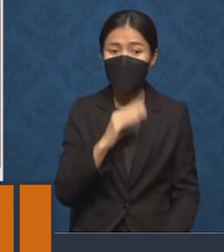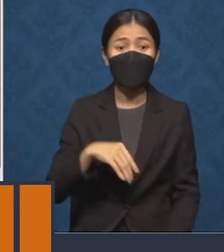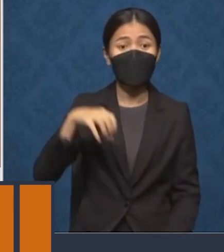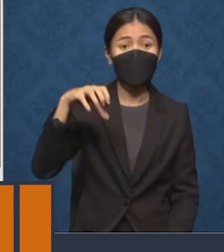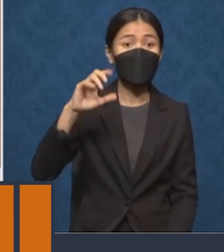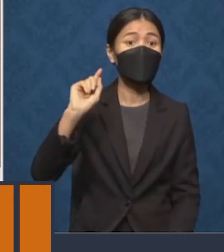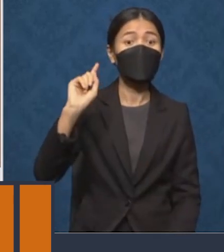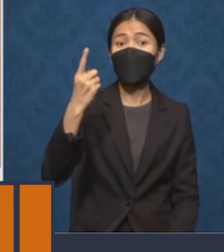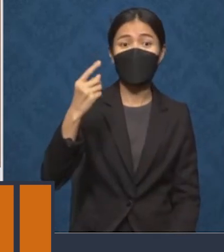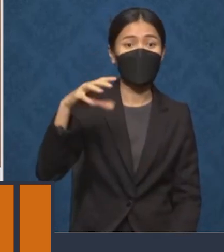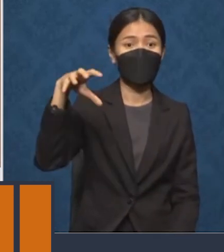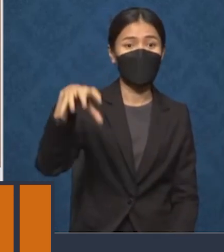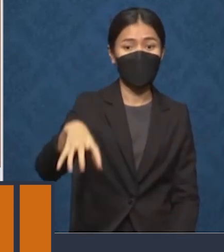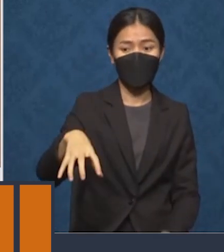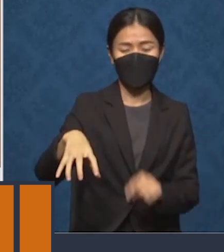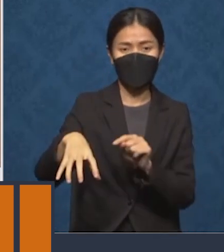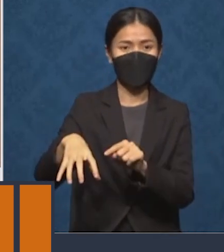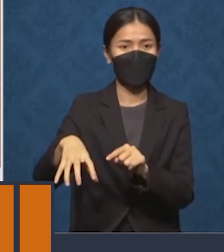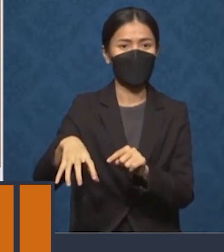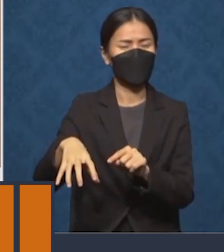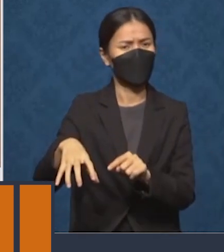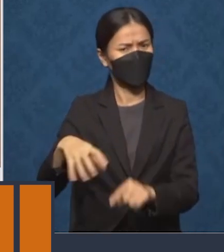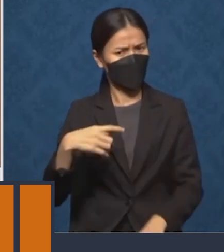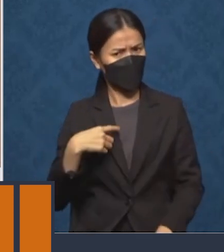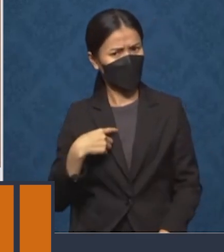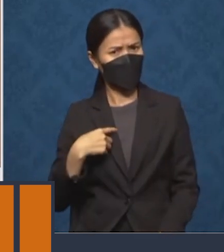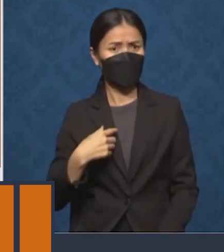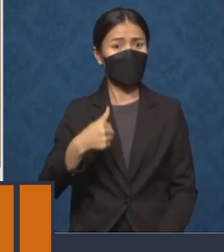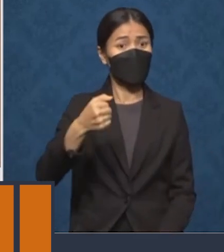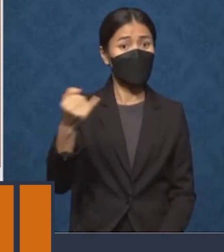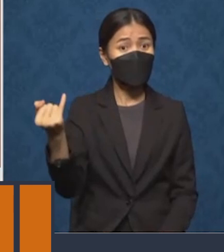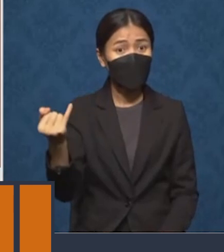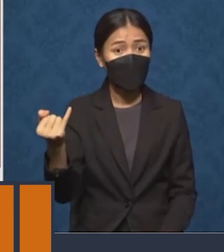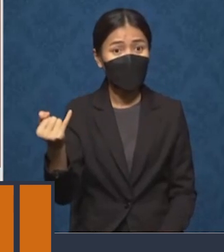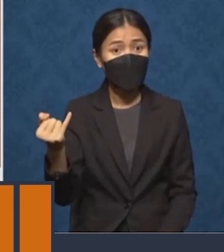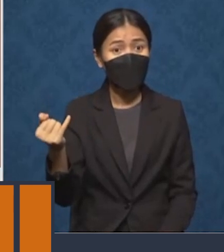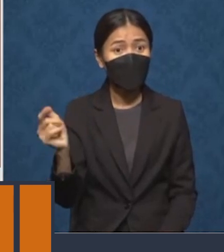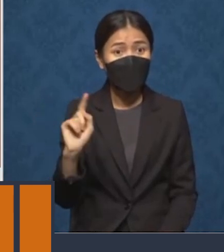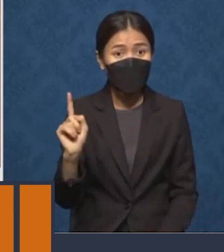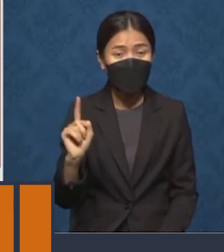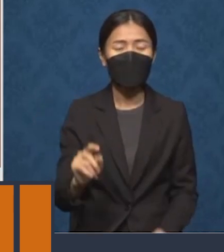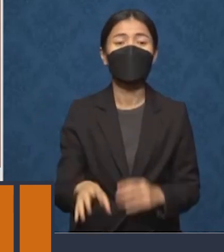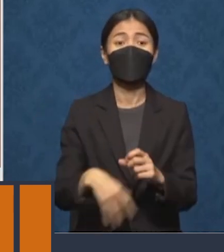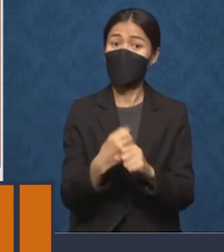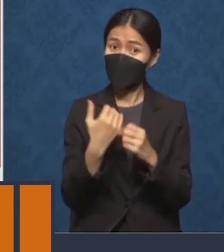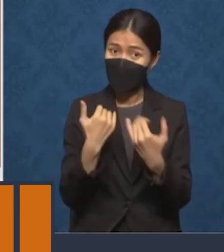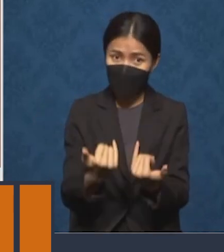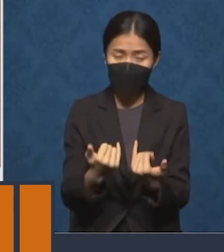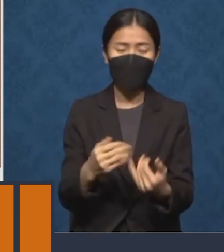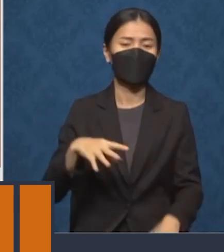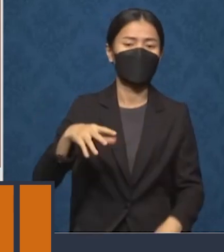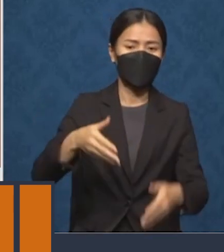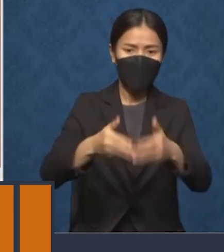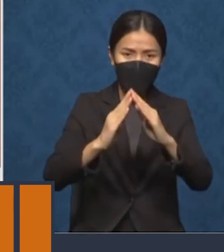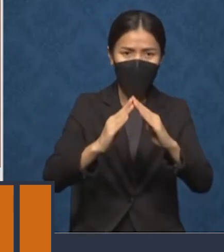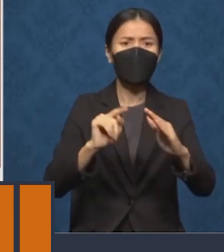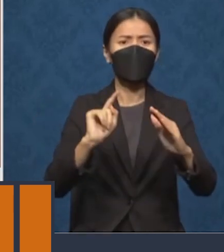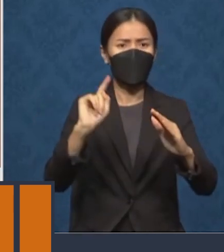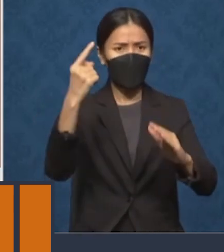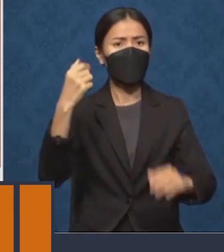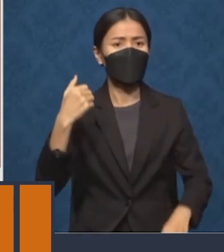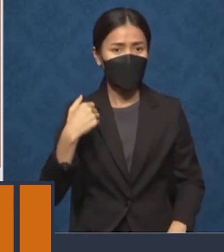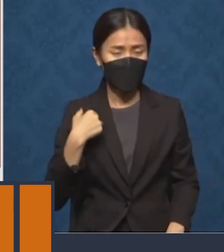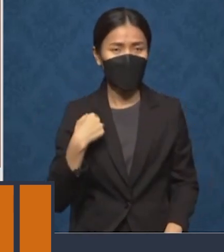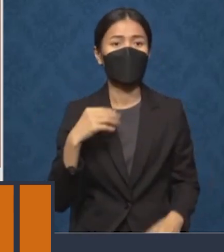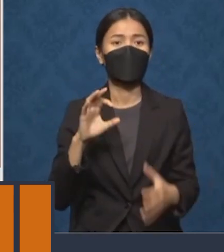แม้แต่ในปีนี้ก็ยังมีการเพิ่มหน่วยงานใหม่เกิดขึ้นเพียงเพราะว่ากฎหมายกำหนดให้เราตั้งก็คือสำนักงานคณะกรรมการนโยบายที่ดินแห่งช